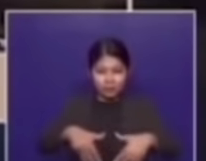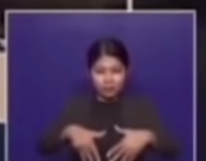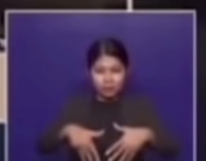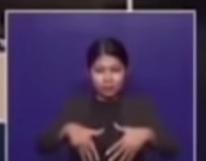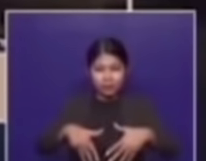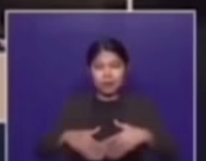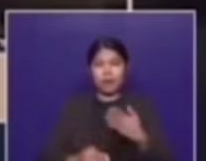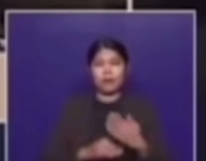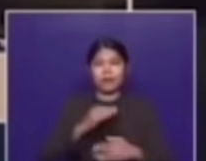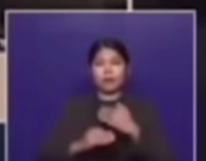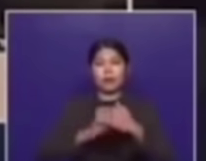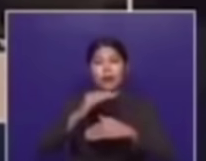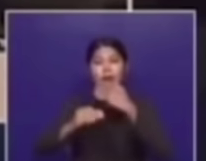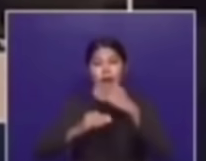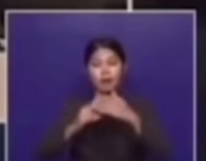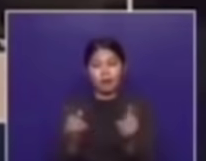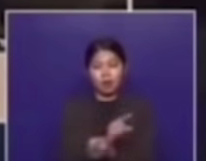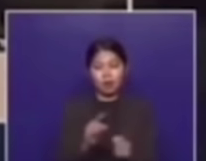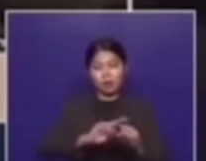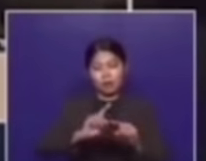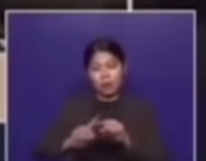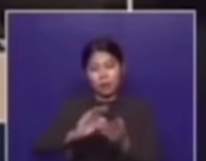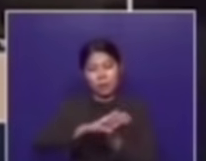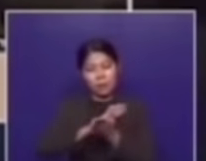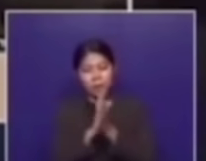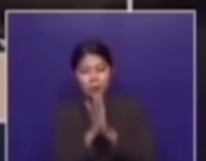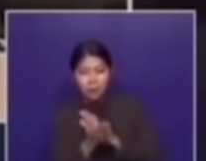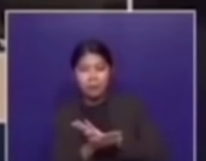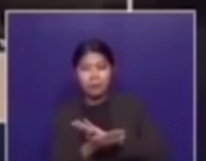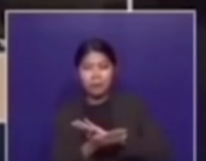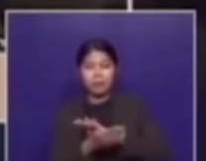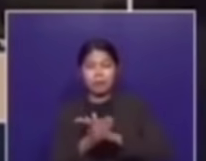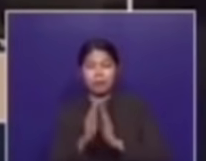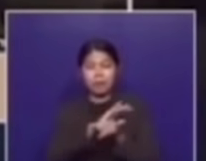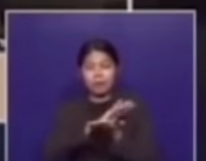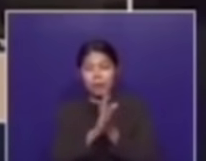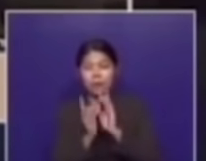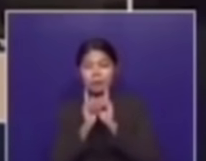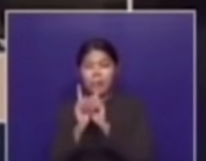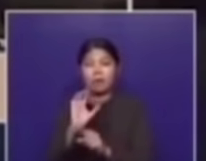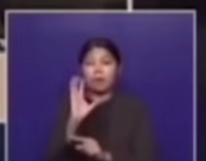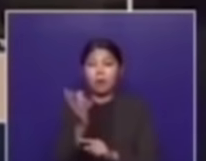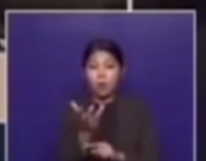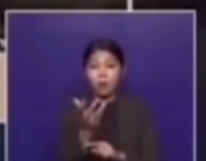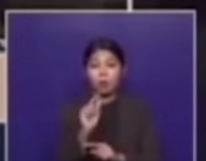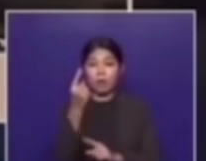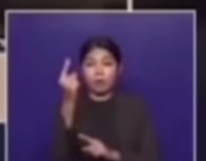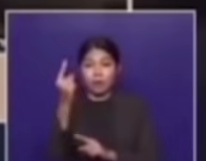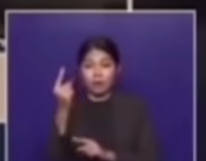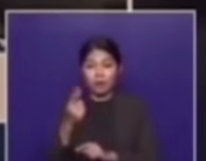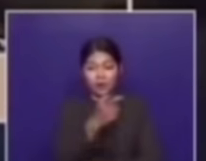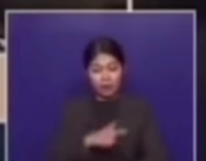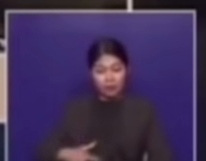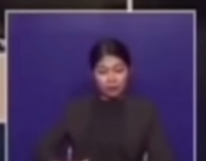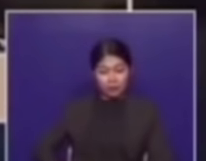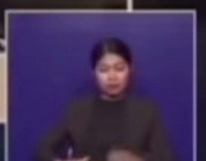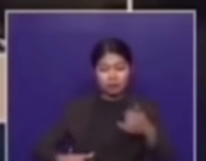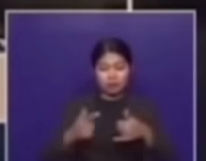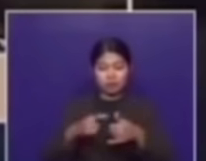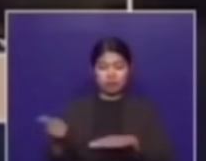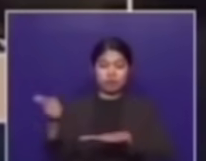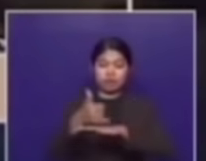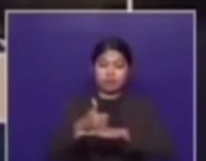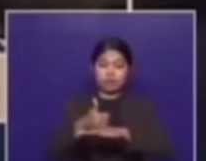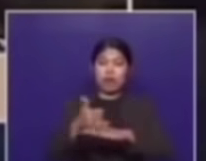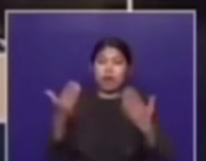และพัฒนาการของแต่ละสังคมตามยุคสมัยเพื่อทำให้ไม่ว่าองค์พระมหากษัตริย์ในแต่ละรัชสมัยจะผัดเปลี่ยนเช่น